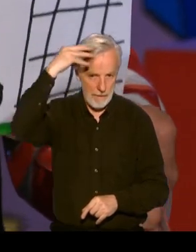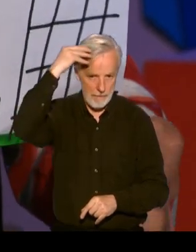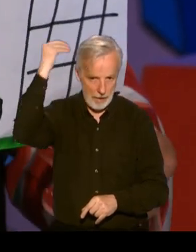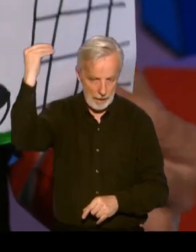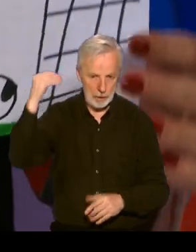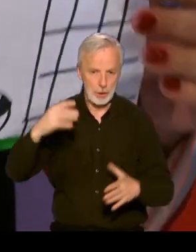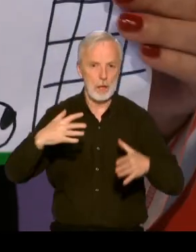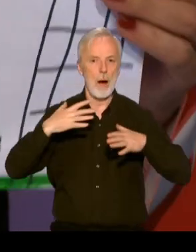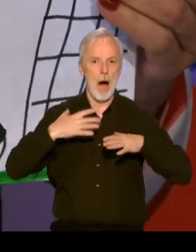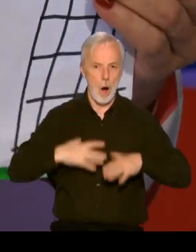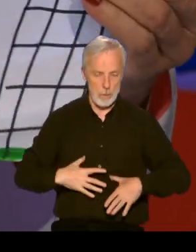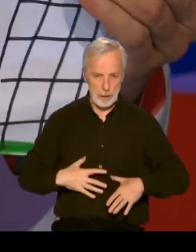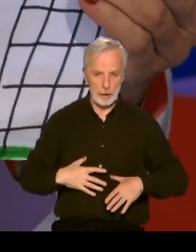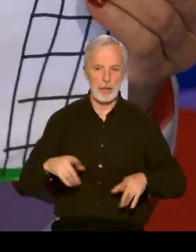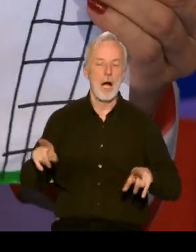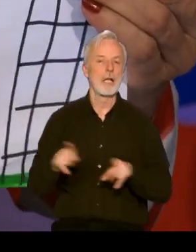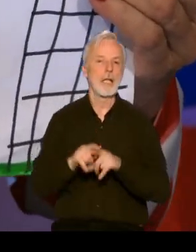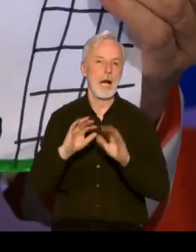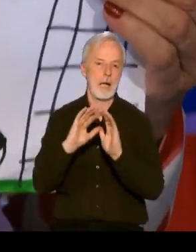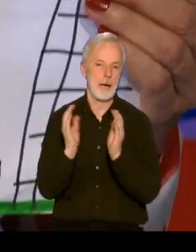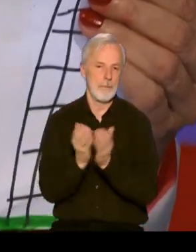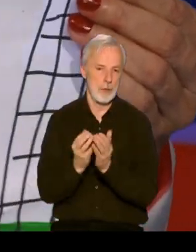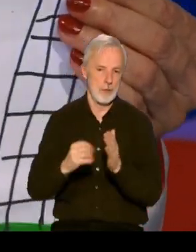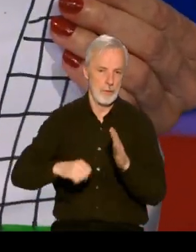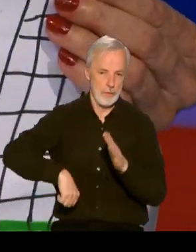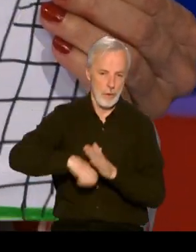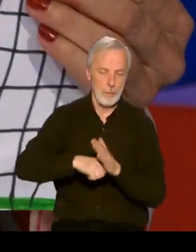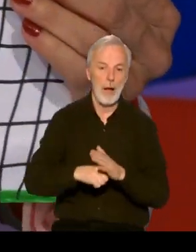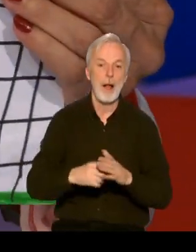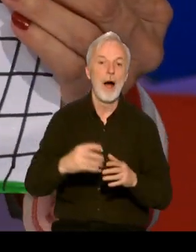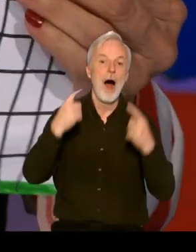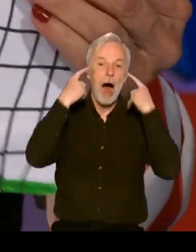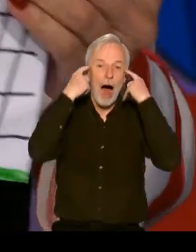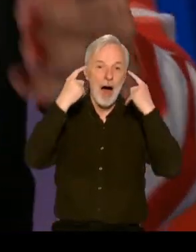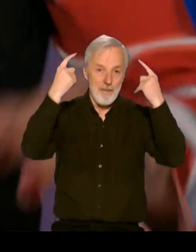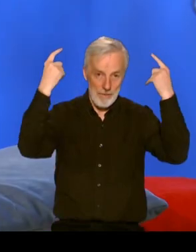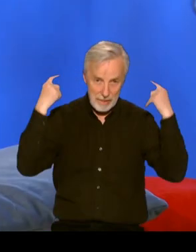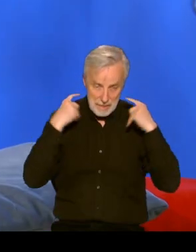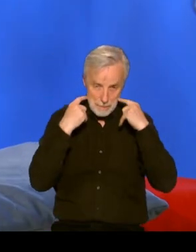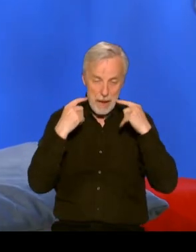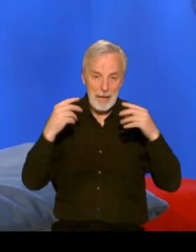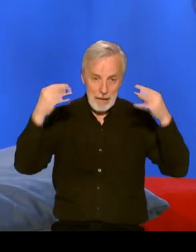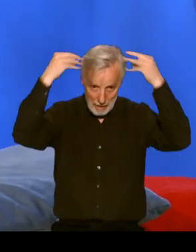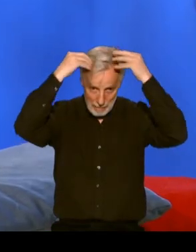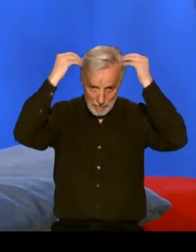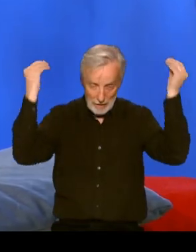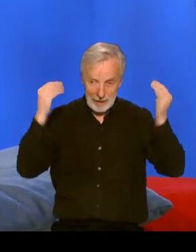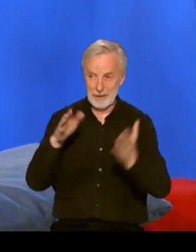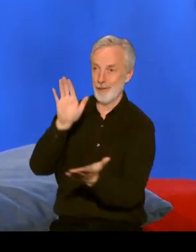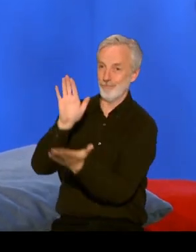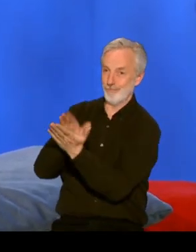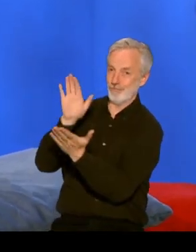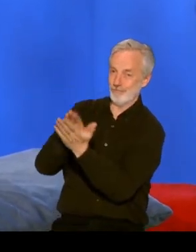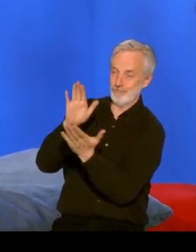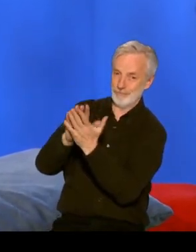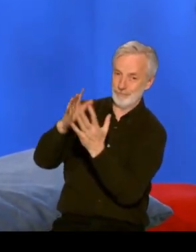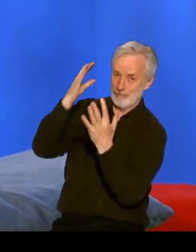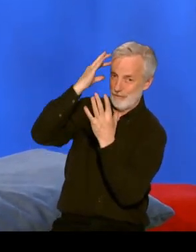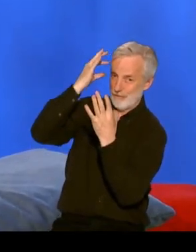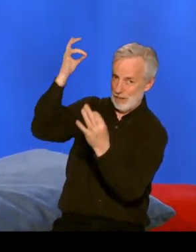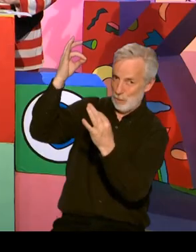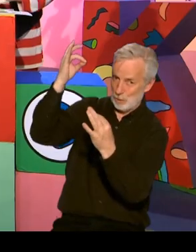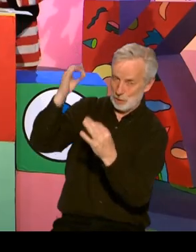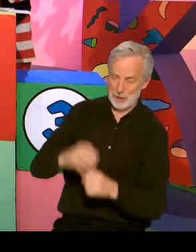Tady je branka míč a Filipek s Faninkou mu krásně fandí. Náš fanfárovský